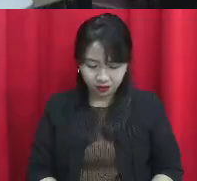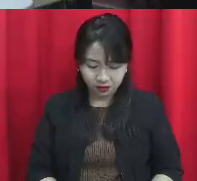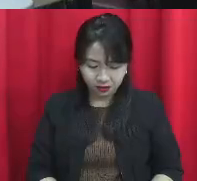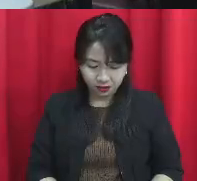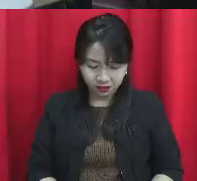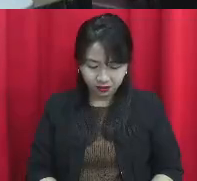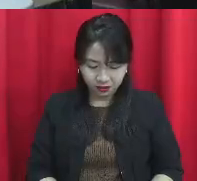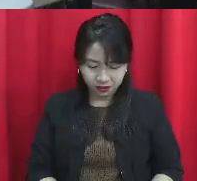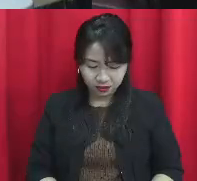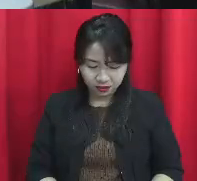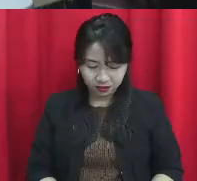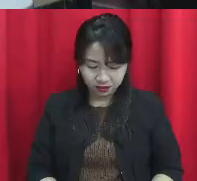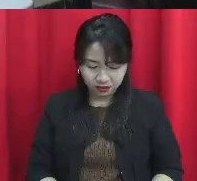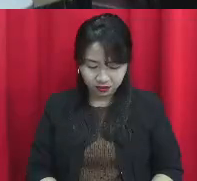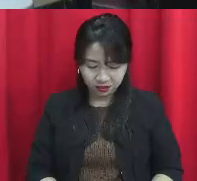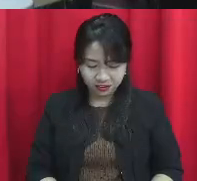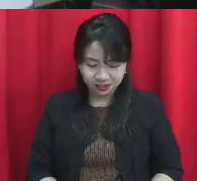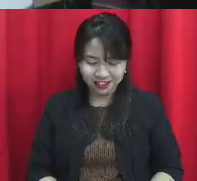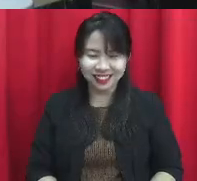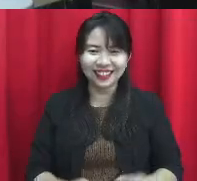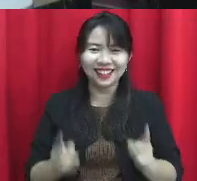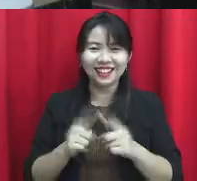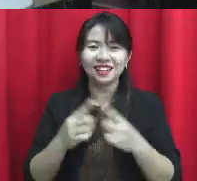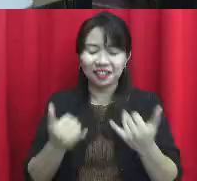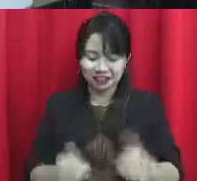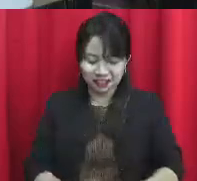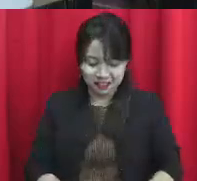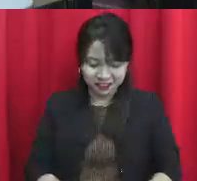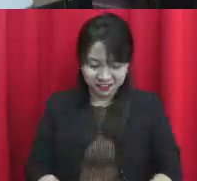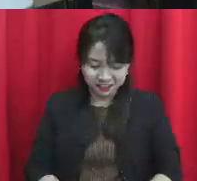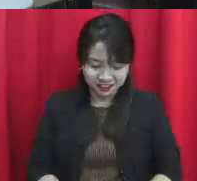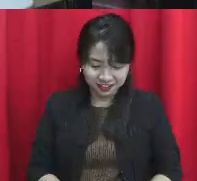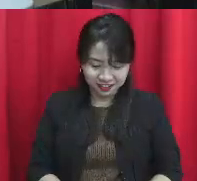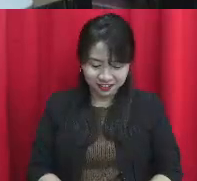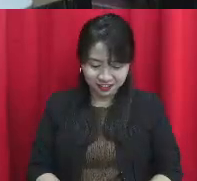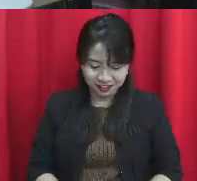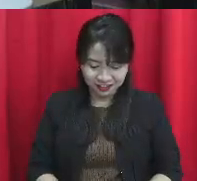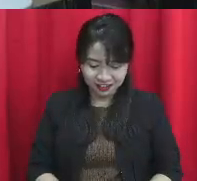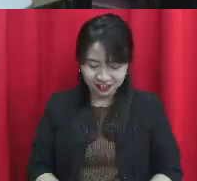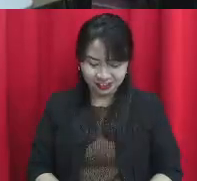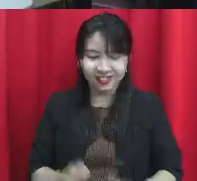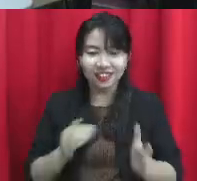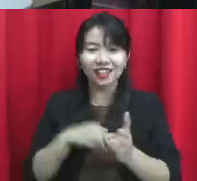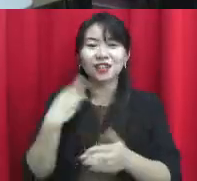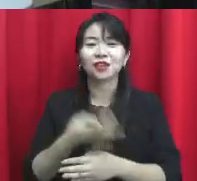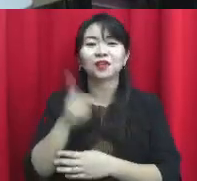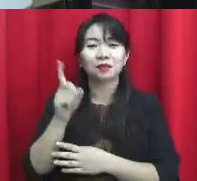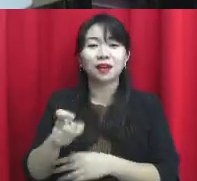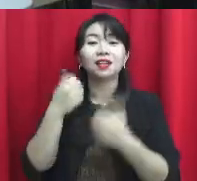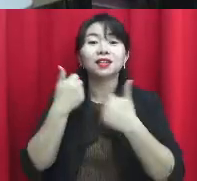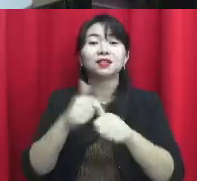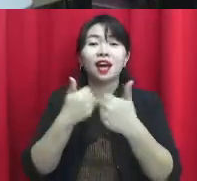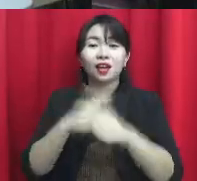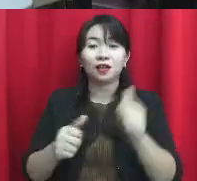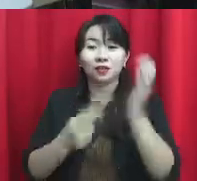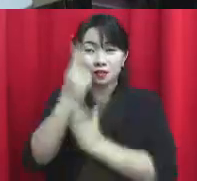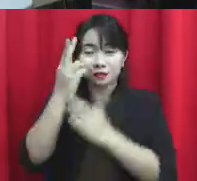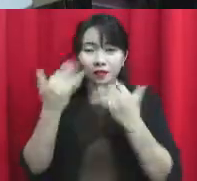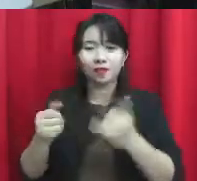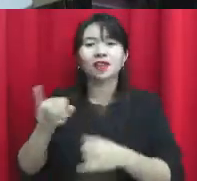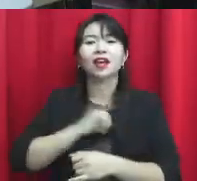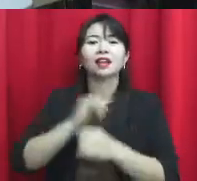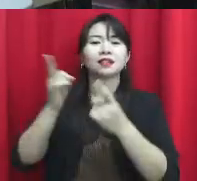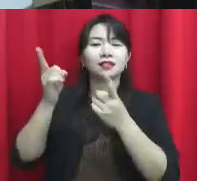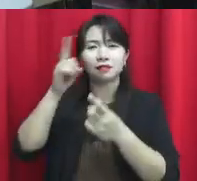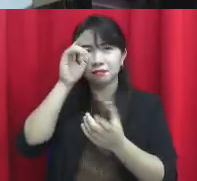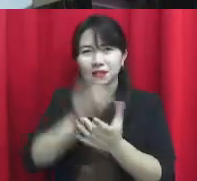Okay so kaya let's Stick to the biblical principle on how we should follow them Up All right so do Believe na ang bawat isa